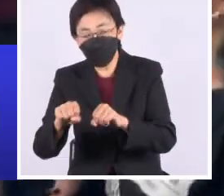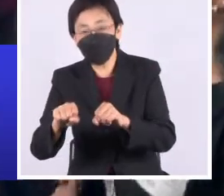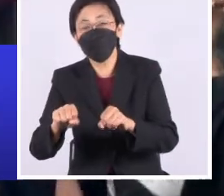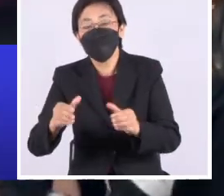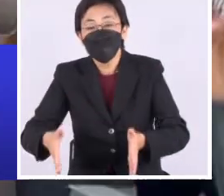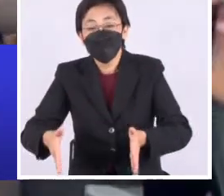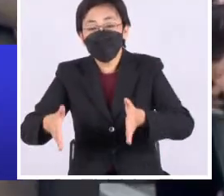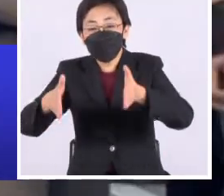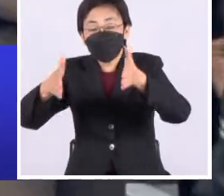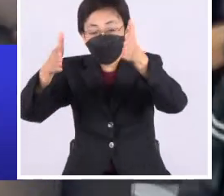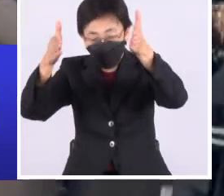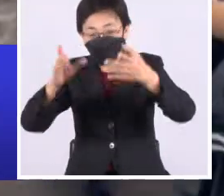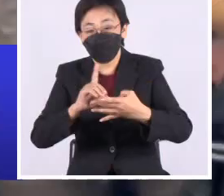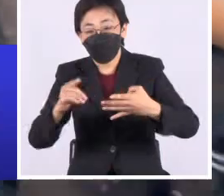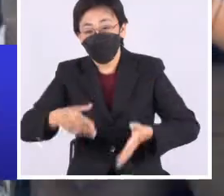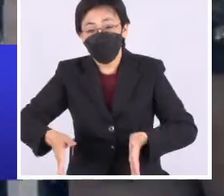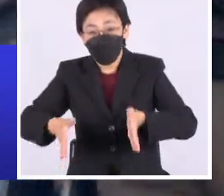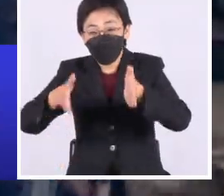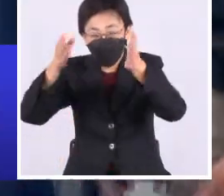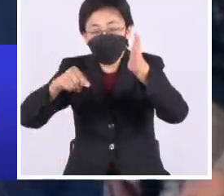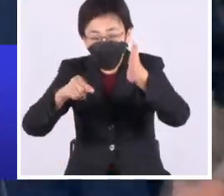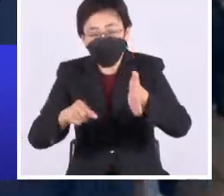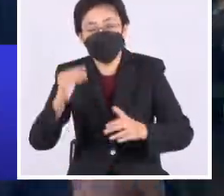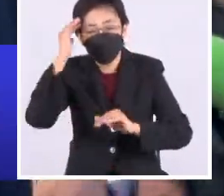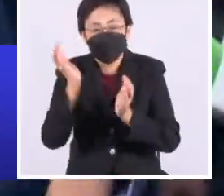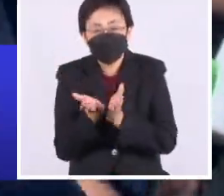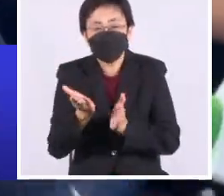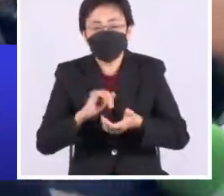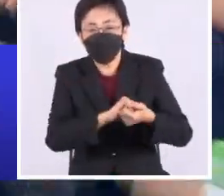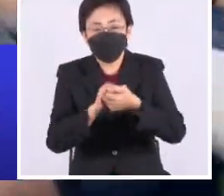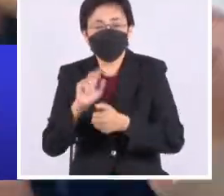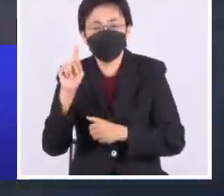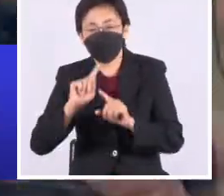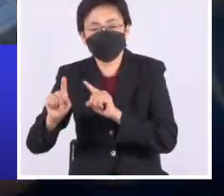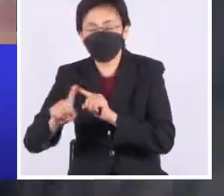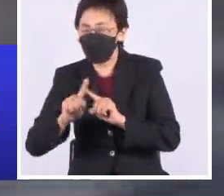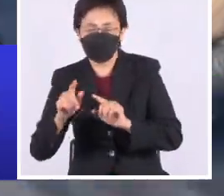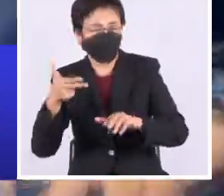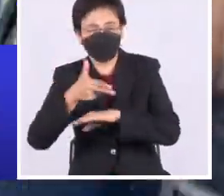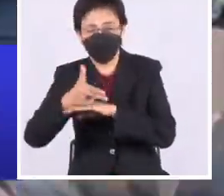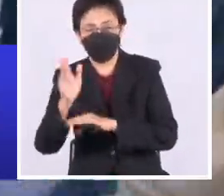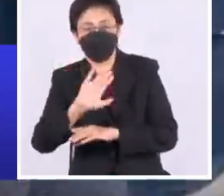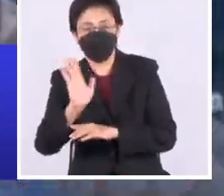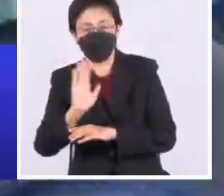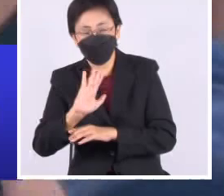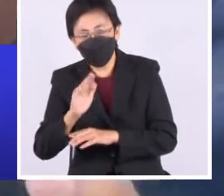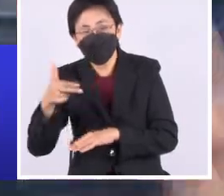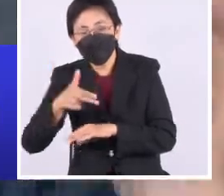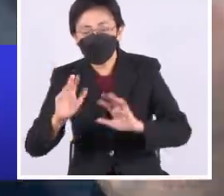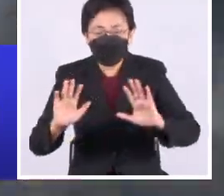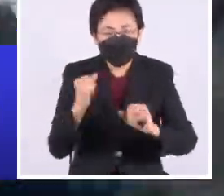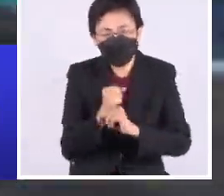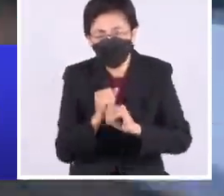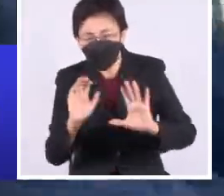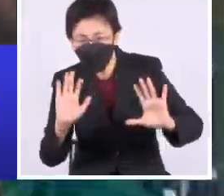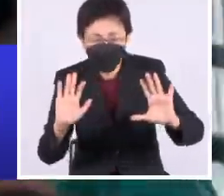ด้านบนของอาคารเนี่ยทางตำรวจเองเขาบอกว่าขอความร่วมมือจากสื่อมวลชนเนี่ยไม่อยากให้ตามขึ้นไปเพราะว่าเนี่ยมันอาจจะทำให้การทำงานได้ขรุขระ